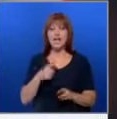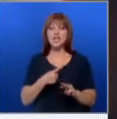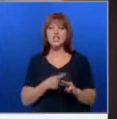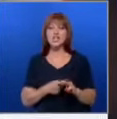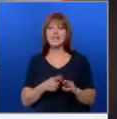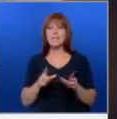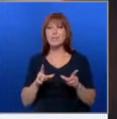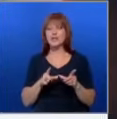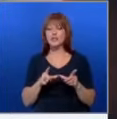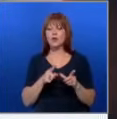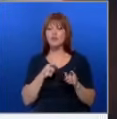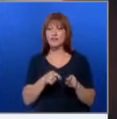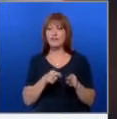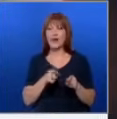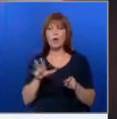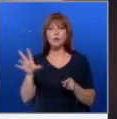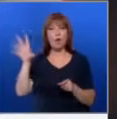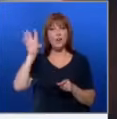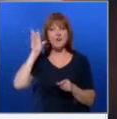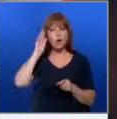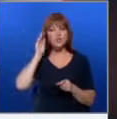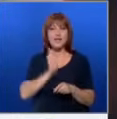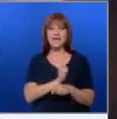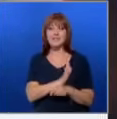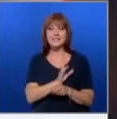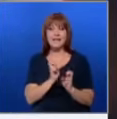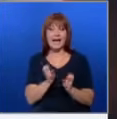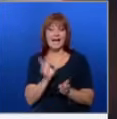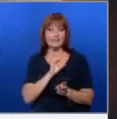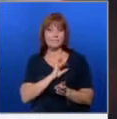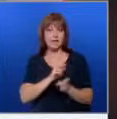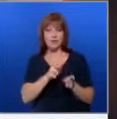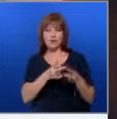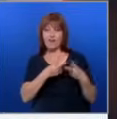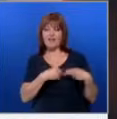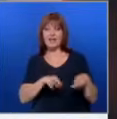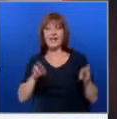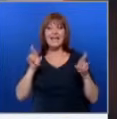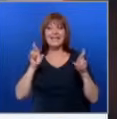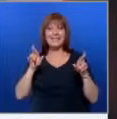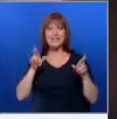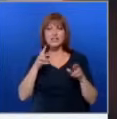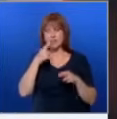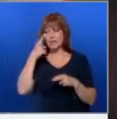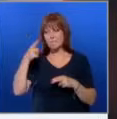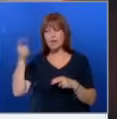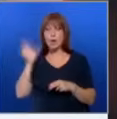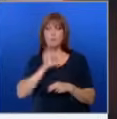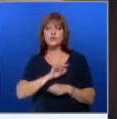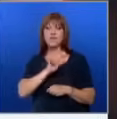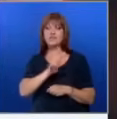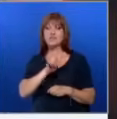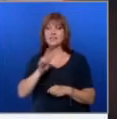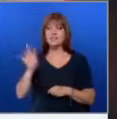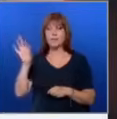Жан-Люк Меланшон е този, който научи отново левицата как да спечели. Този, който върна надеждата на милиони, като получи 22%